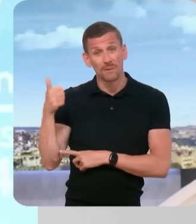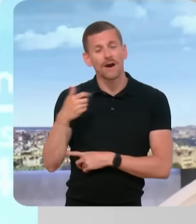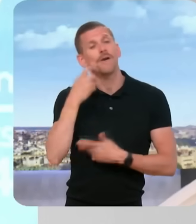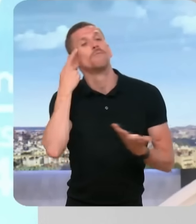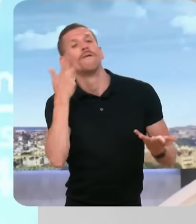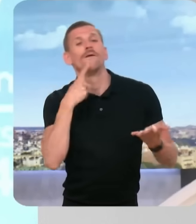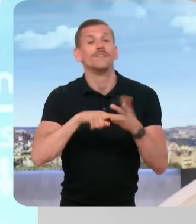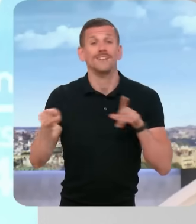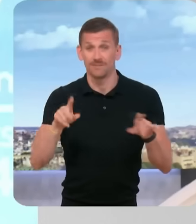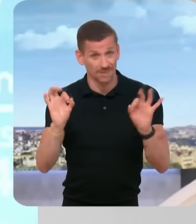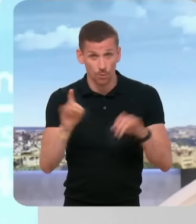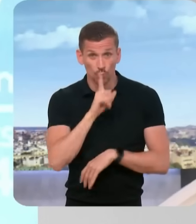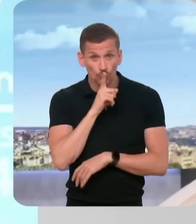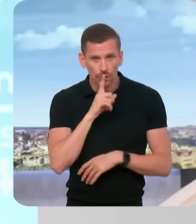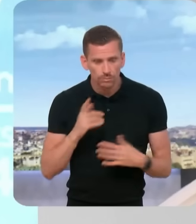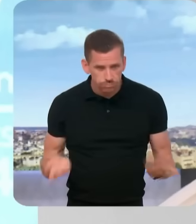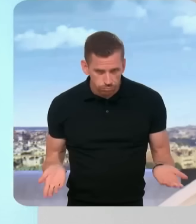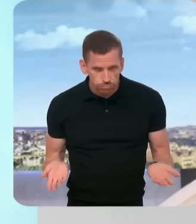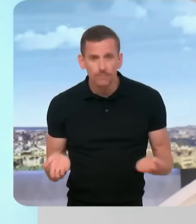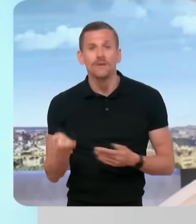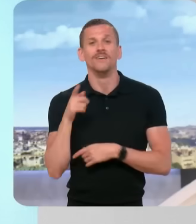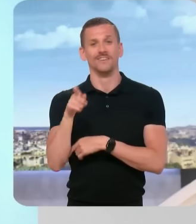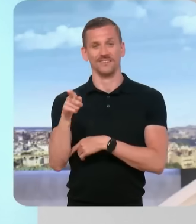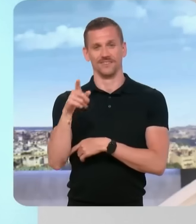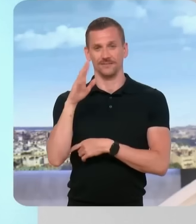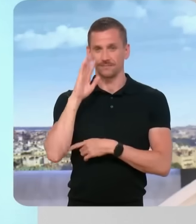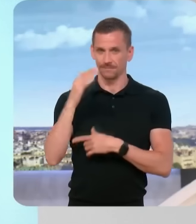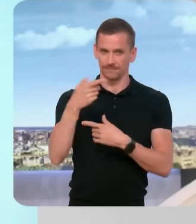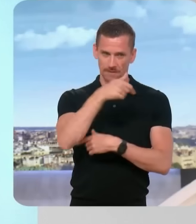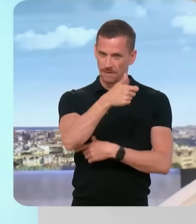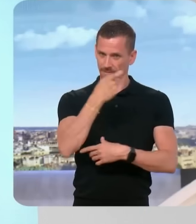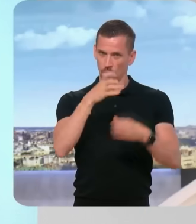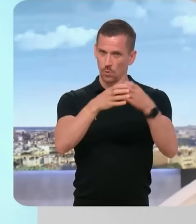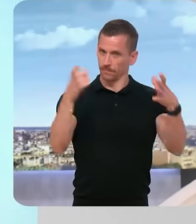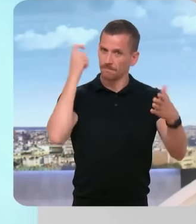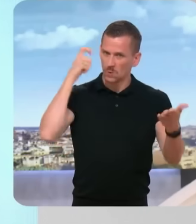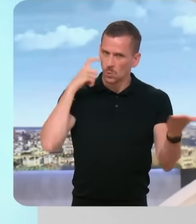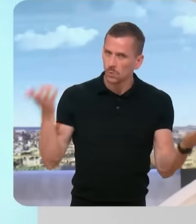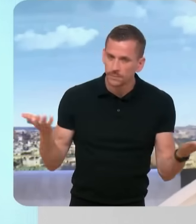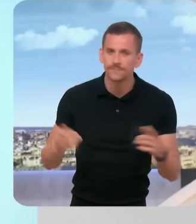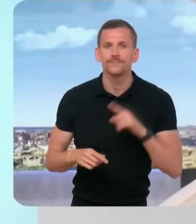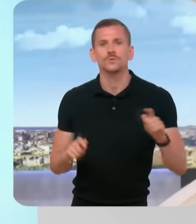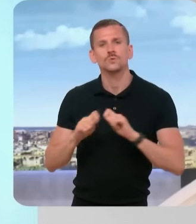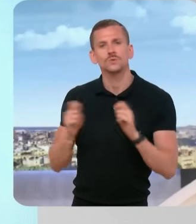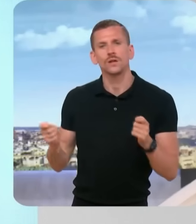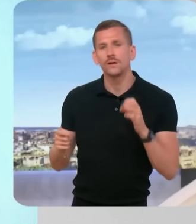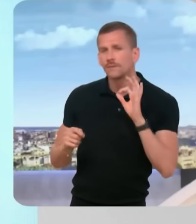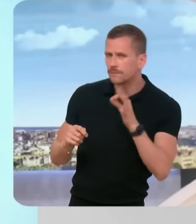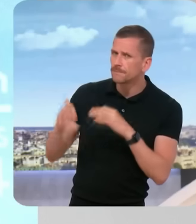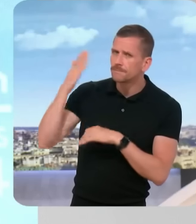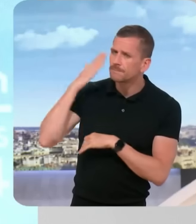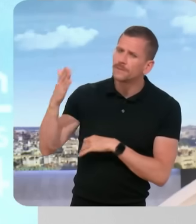balle est dans leur côté. Nous n'avons jamais manqué. Mais vous donnerez des mots d'ordre. Peut-être pouvez-vous nous dire directement. Vous appellerez le cas échéant à voter pour